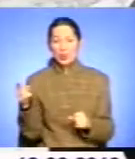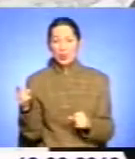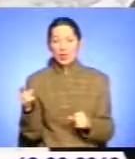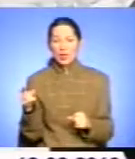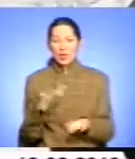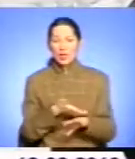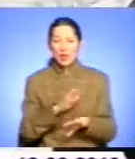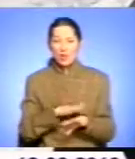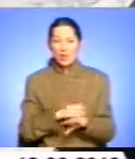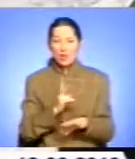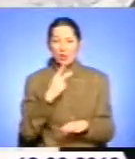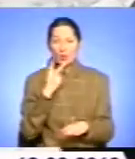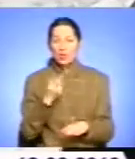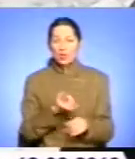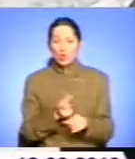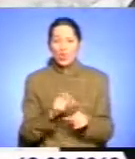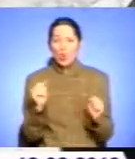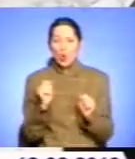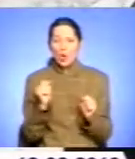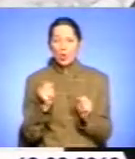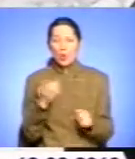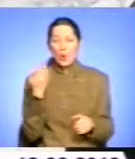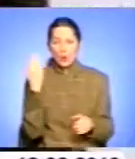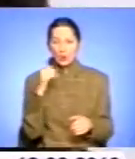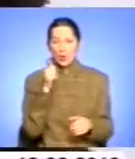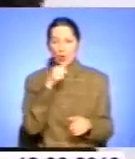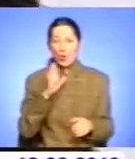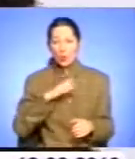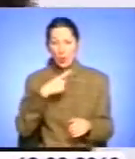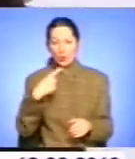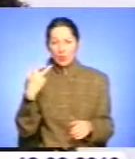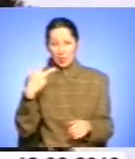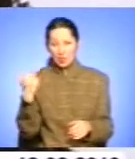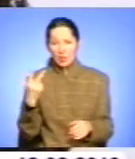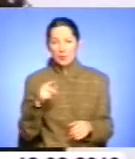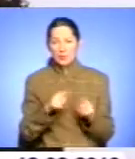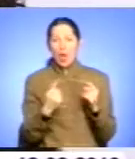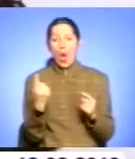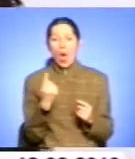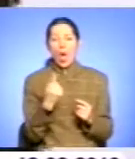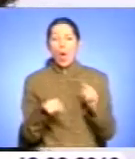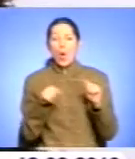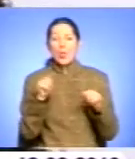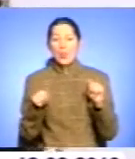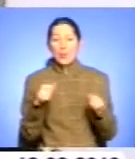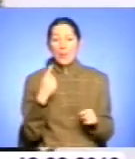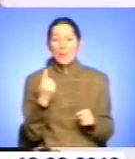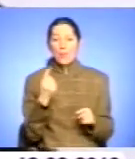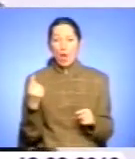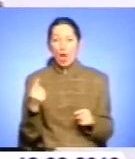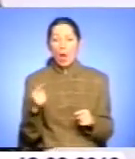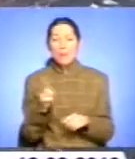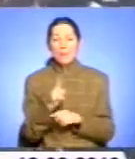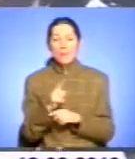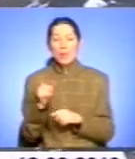робота і важка в тому плані, що буває і дуже холодно. Минулого року то було мінус 33. Поодиноким тернополянам вдалося покататися на